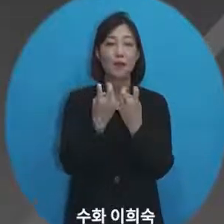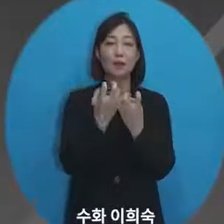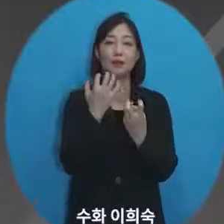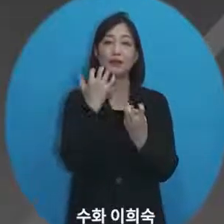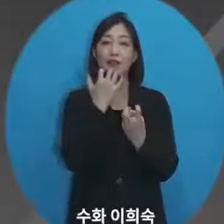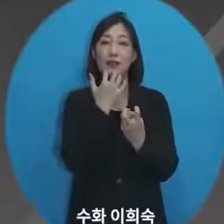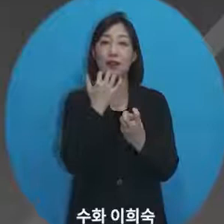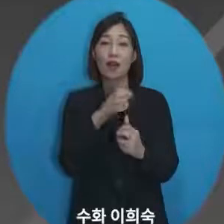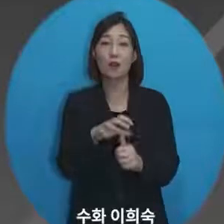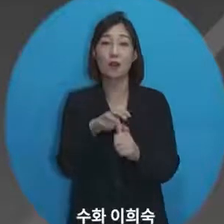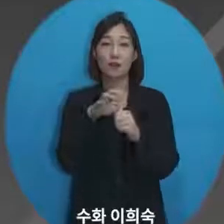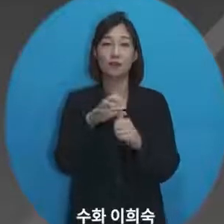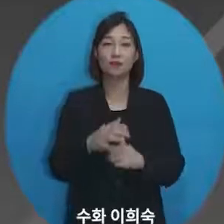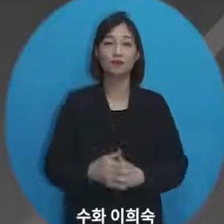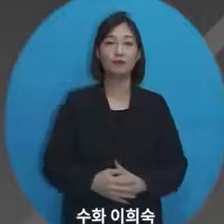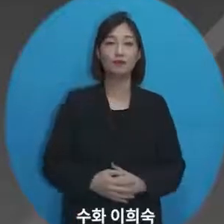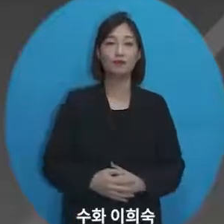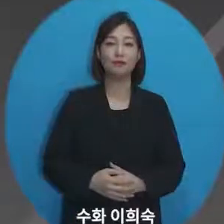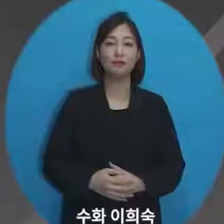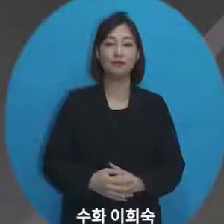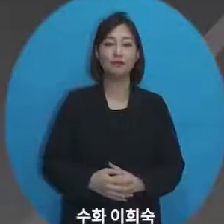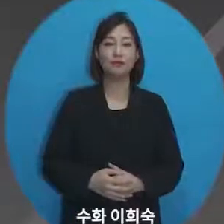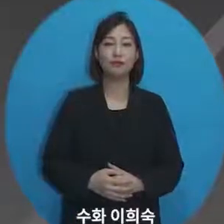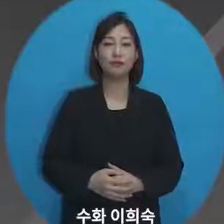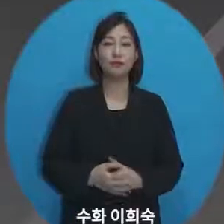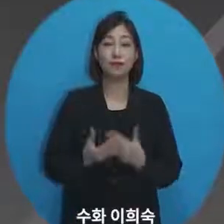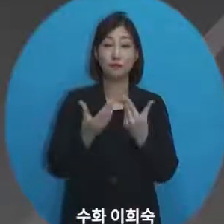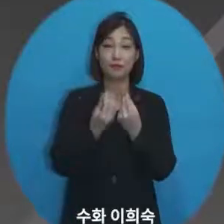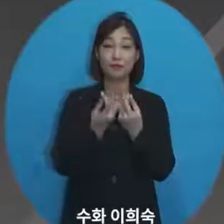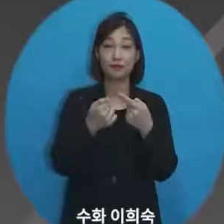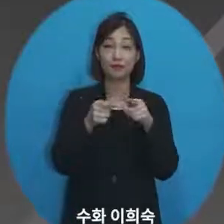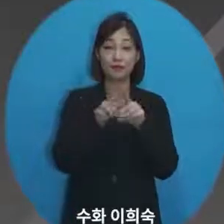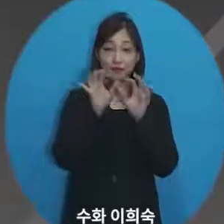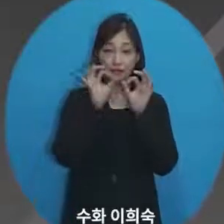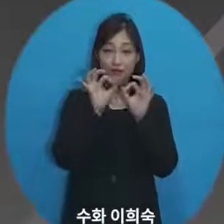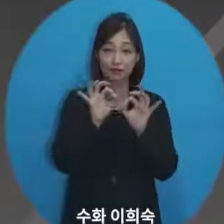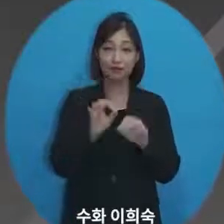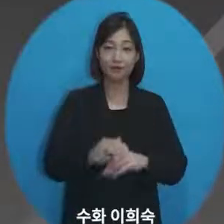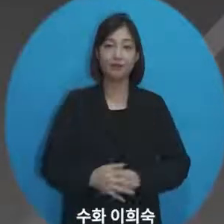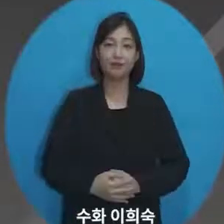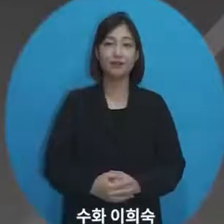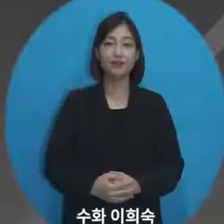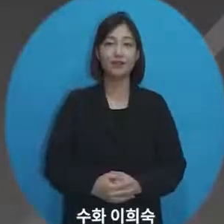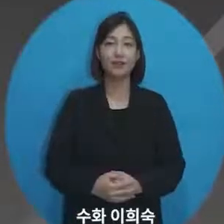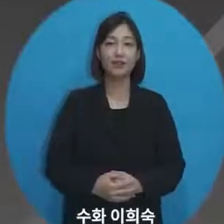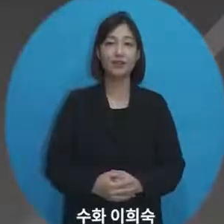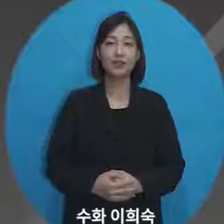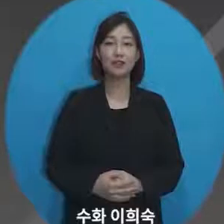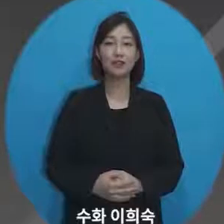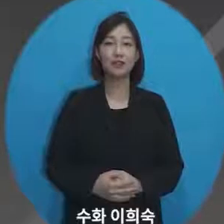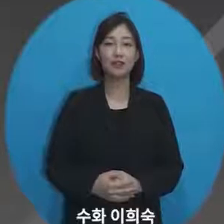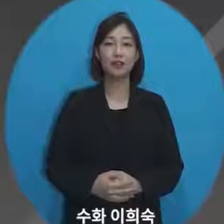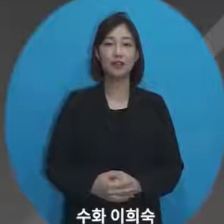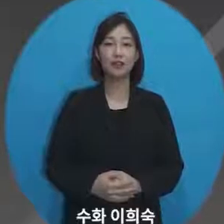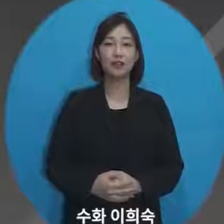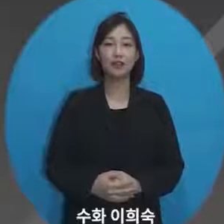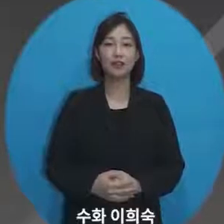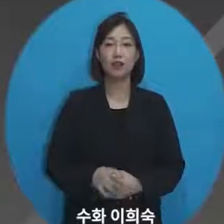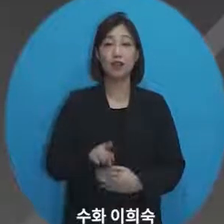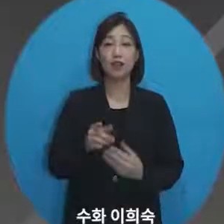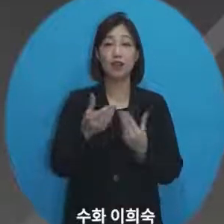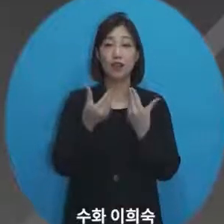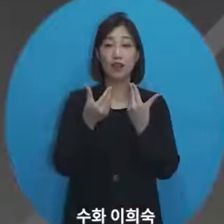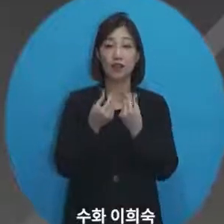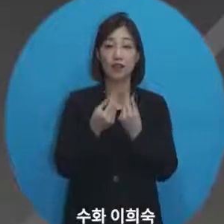동일하게 색상을 활용하고 있는 화장실 촉지도의 사례고요. 이렇게 보시면은 좋을 것 같습니다.